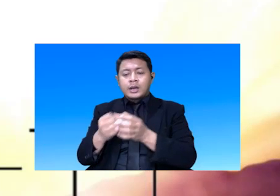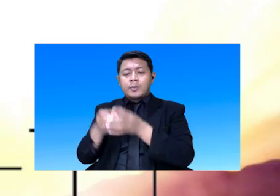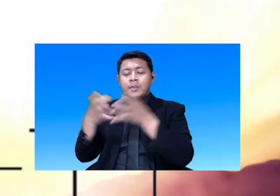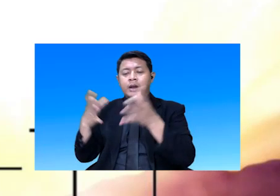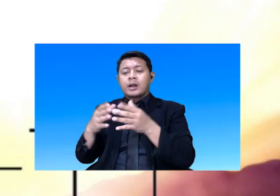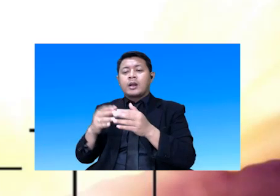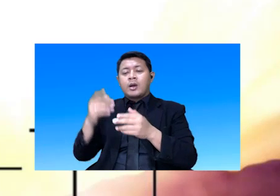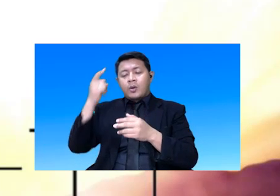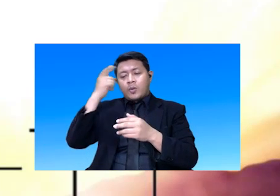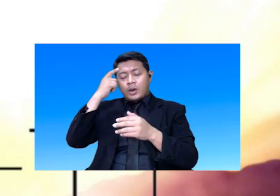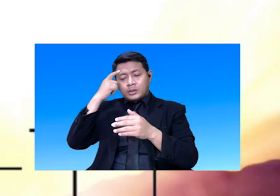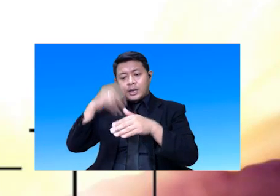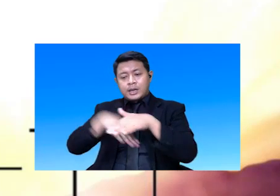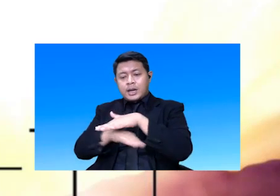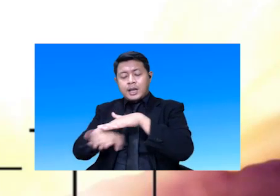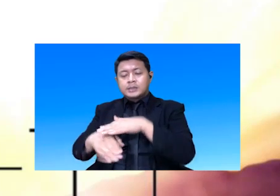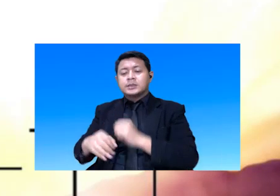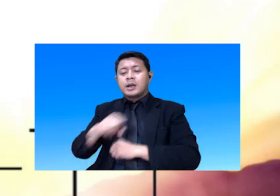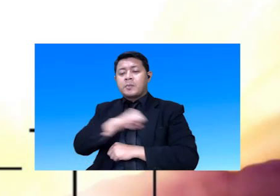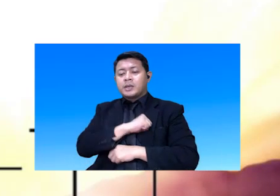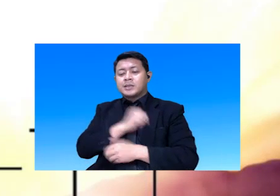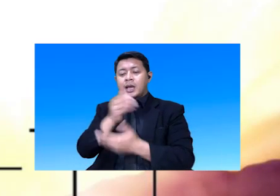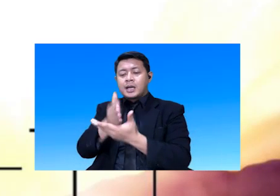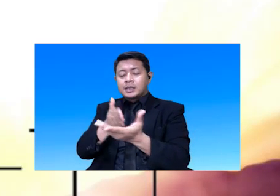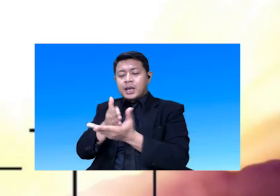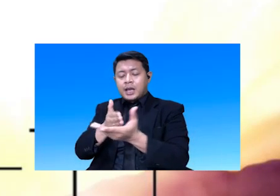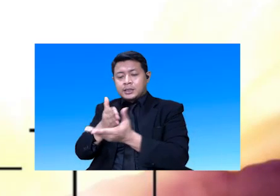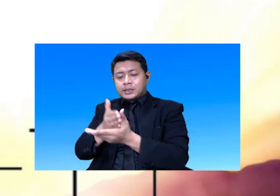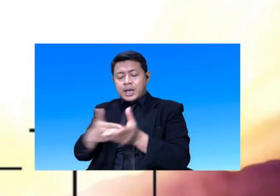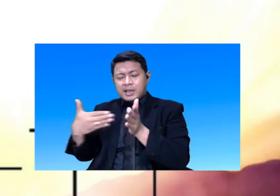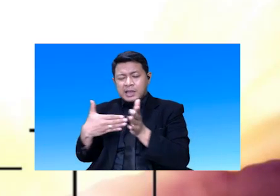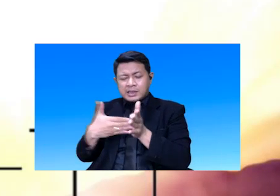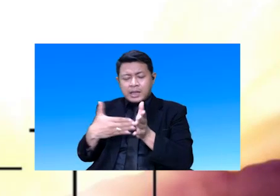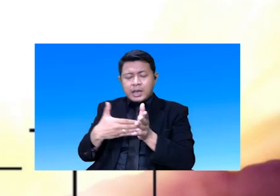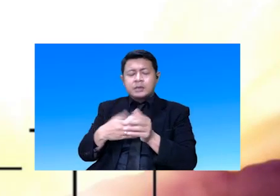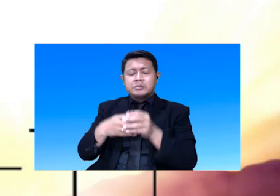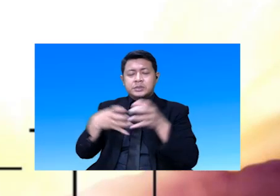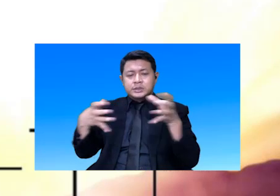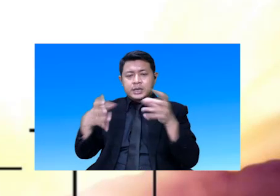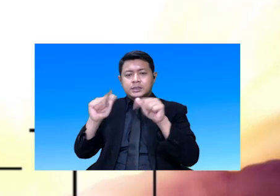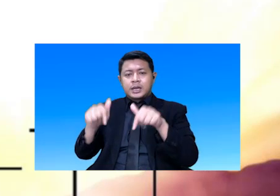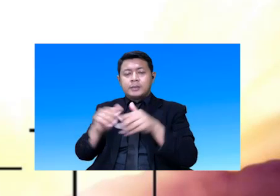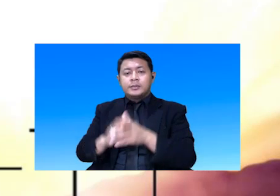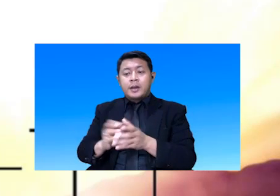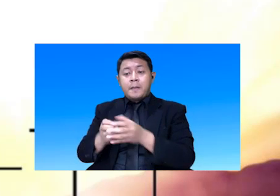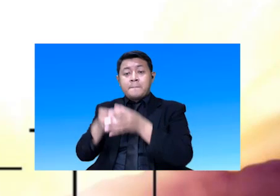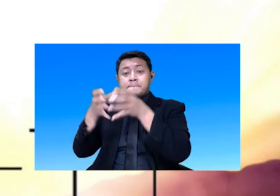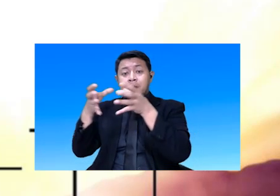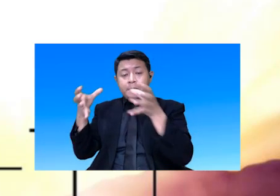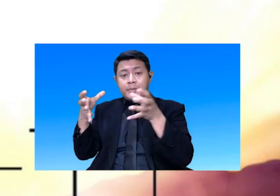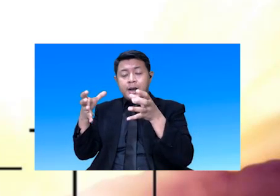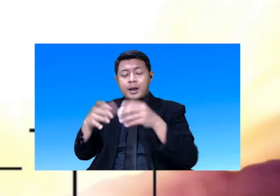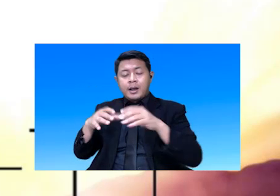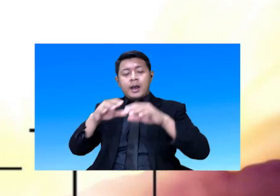dan berjuang merawat dan mengembangkan watak dasar bangsa di tengah-tengah tantangan yang begitu dahsyat